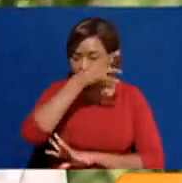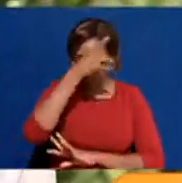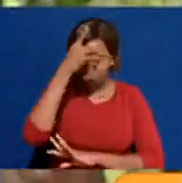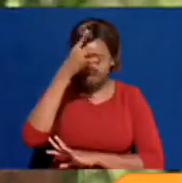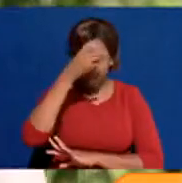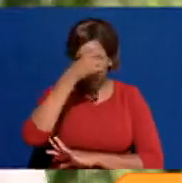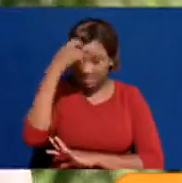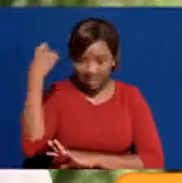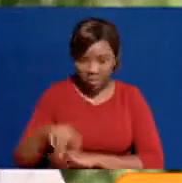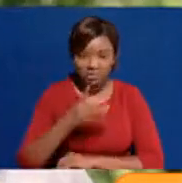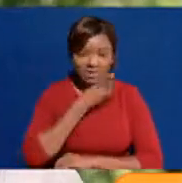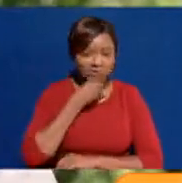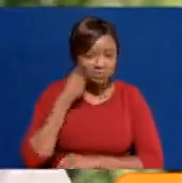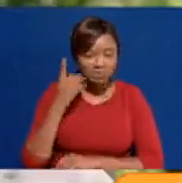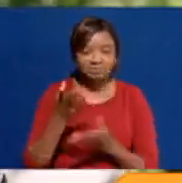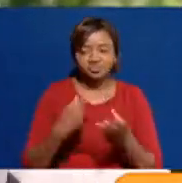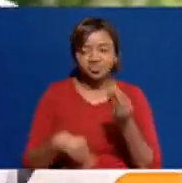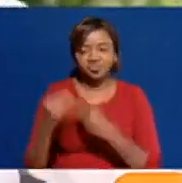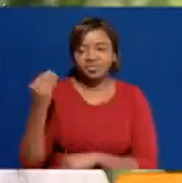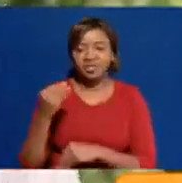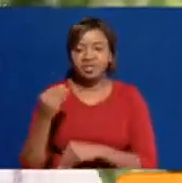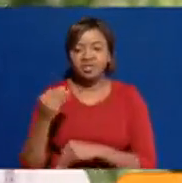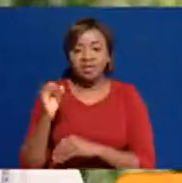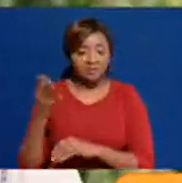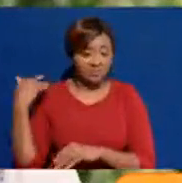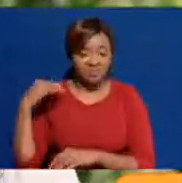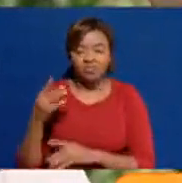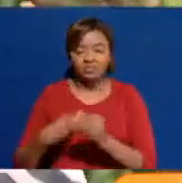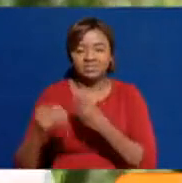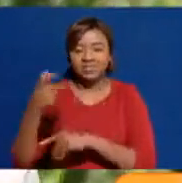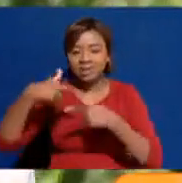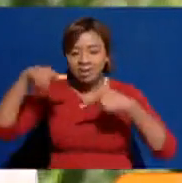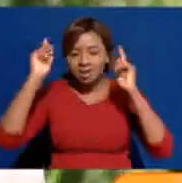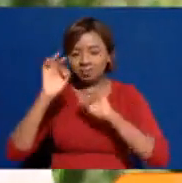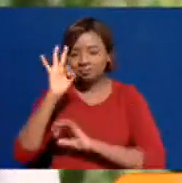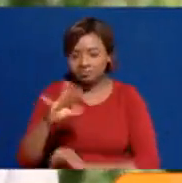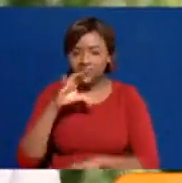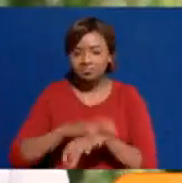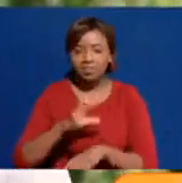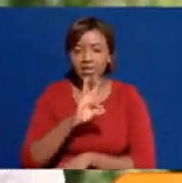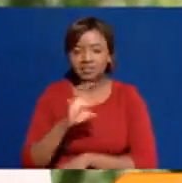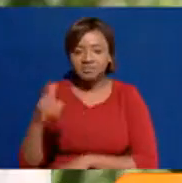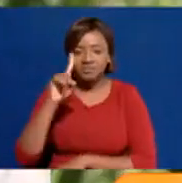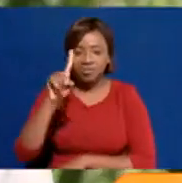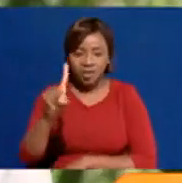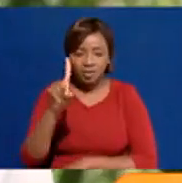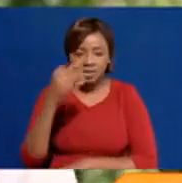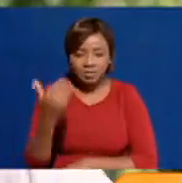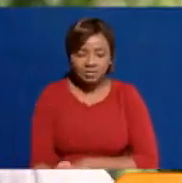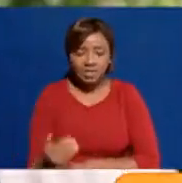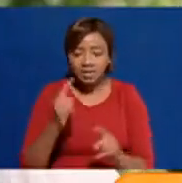ukipeleka saidi ya ngombe tatu soko ndio upate pesa ya school fees ya mtoto mo. So ukilima hii shamba inakupea pesa